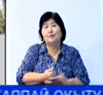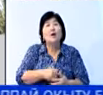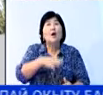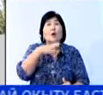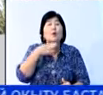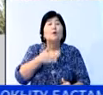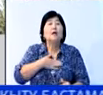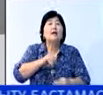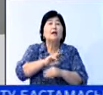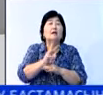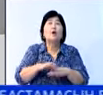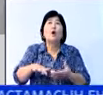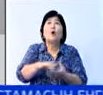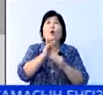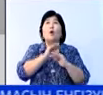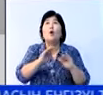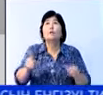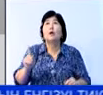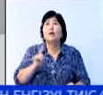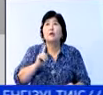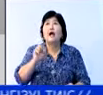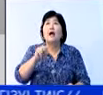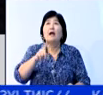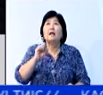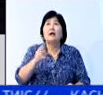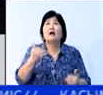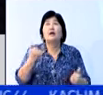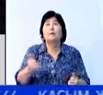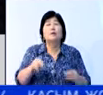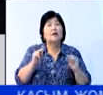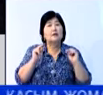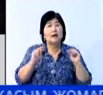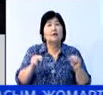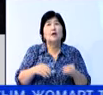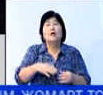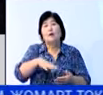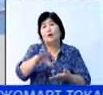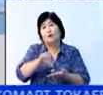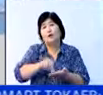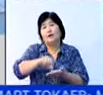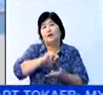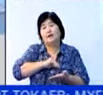Көптің алғысына бөленіп, қоғамның тыныштығын торуылдаған Алихан бүгінде антына адал үлгілі